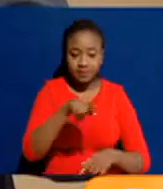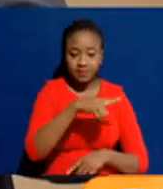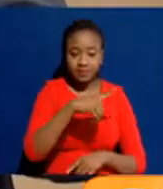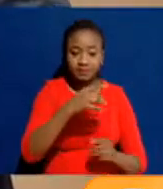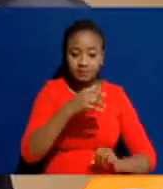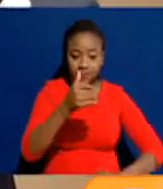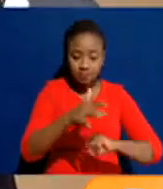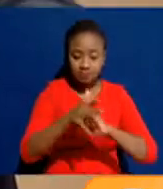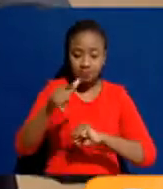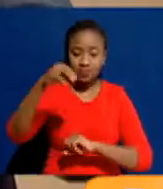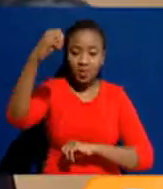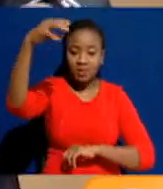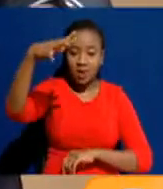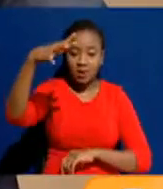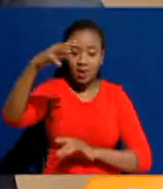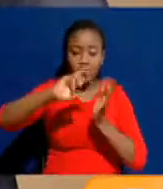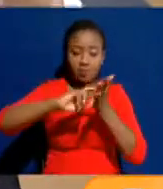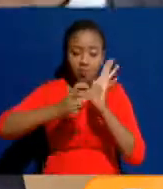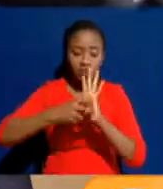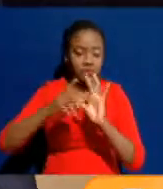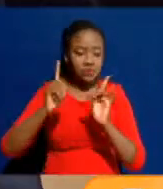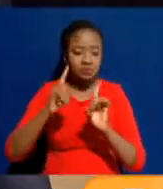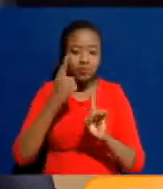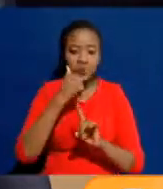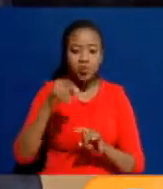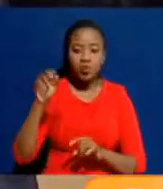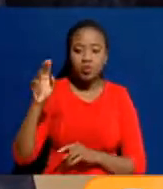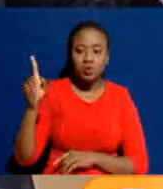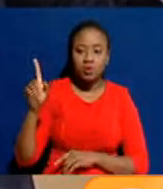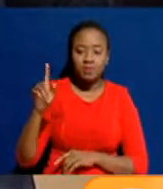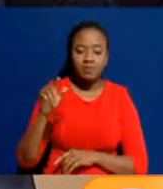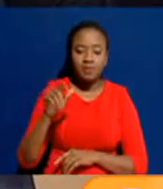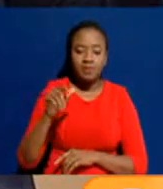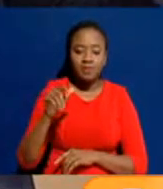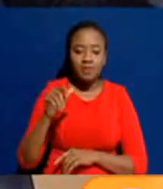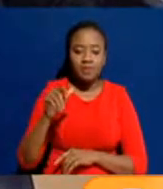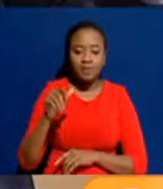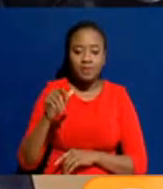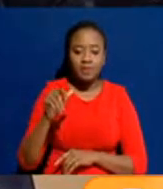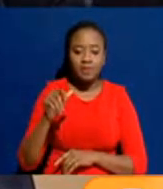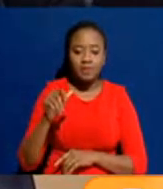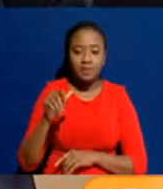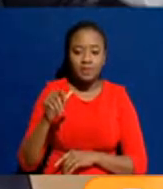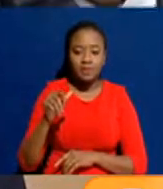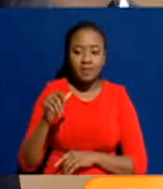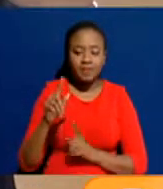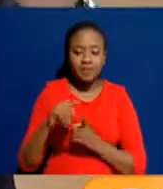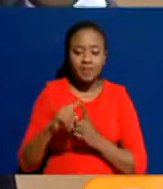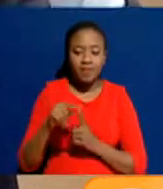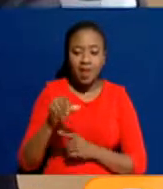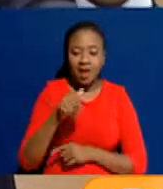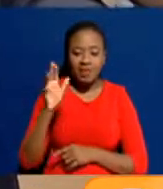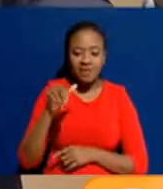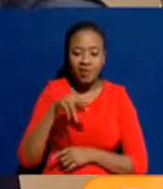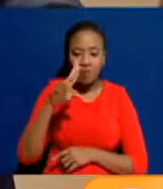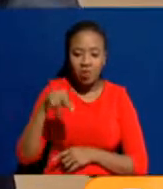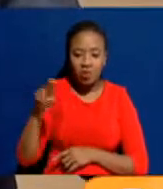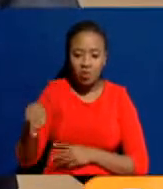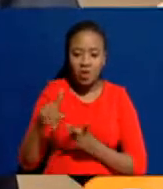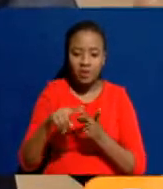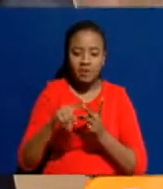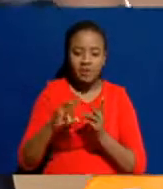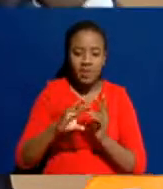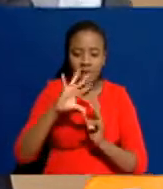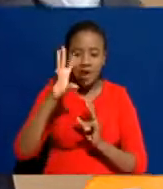project. Funder wa hii power project ni akina Norfund kutoka kutoka Norway, unapata African